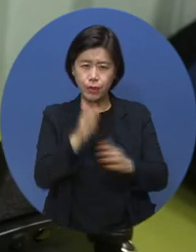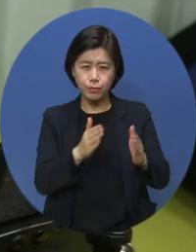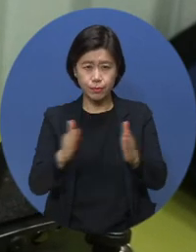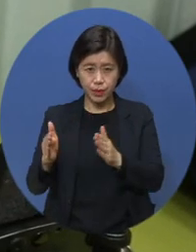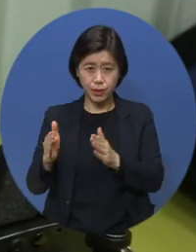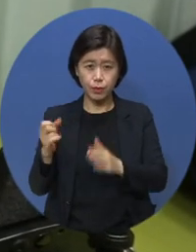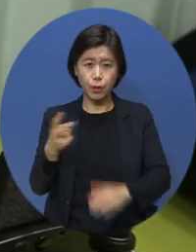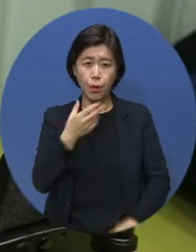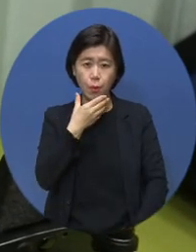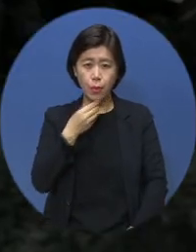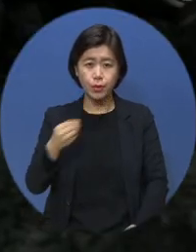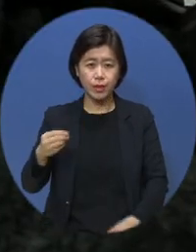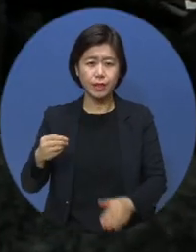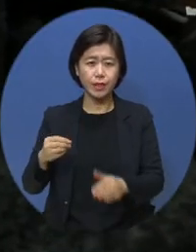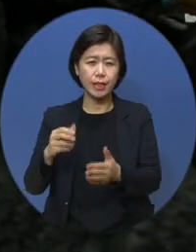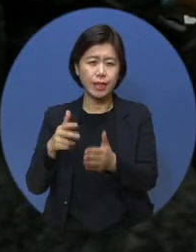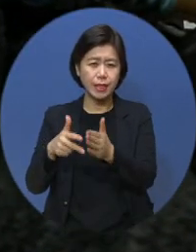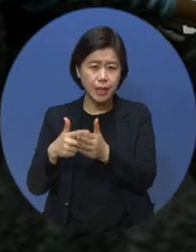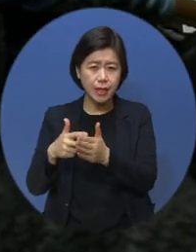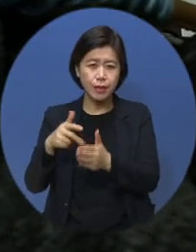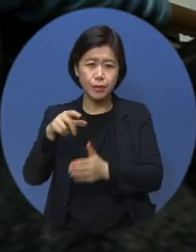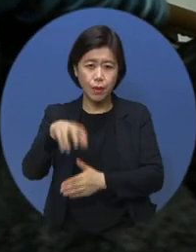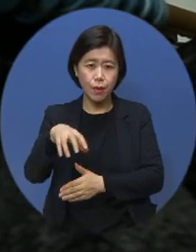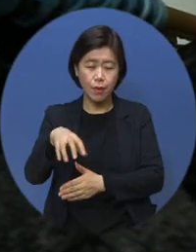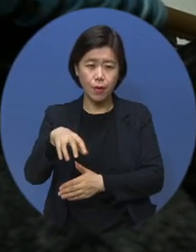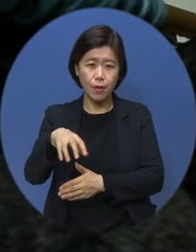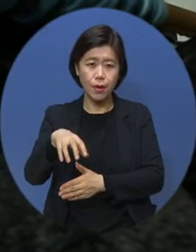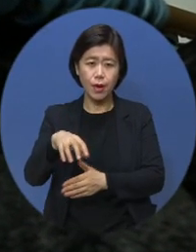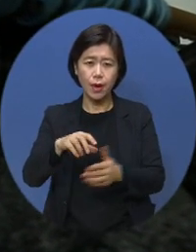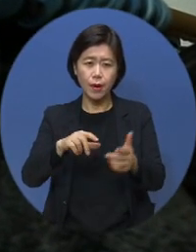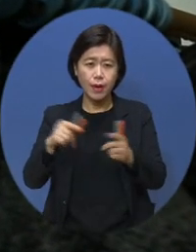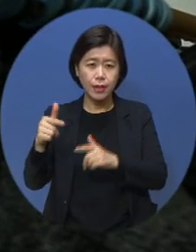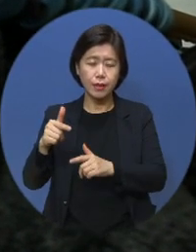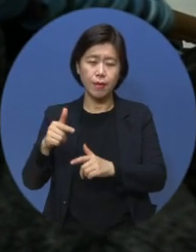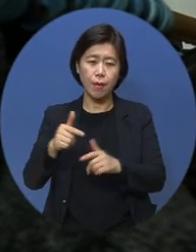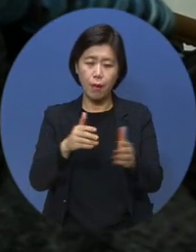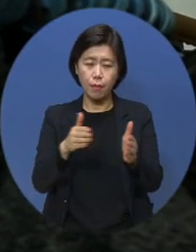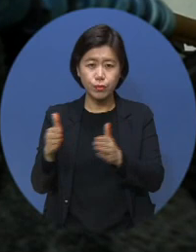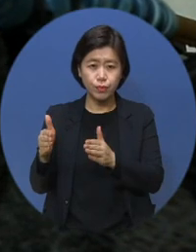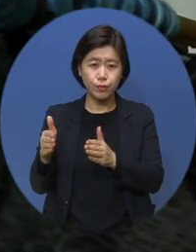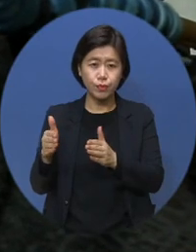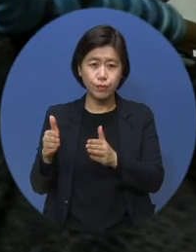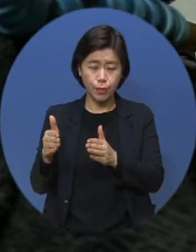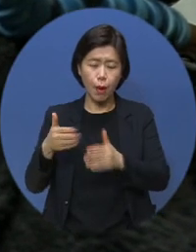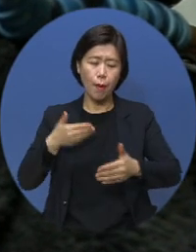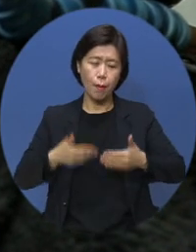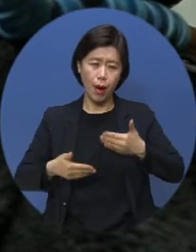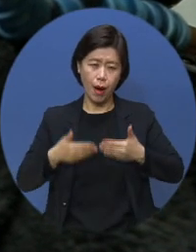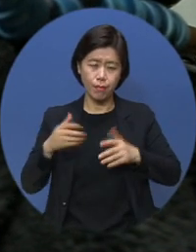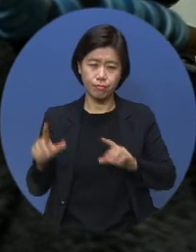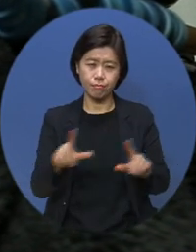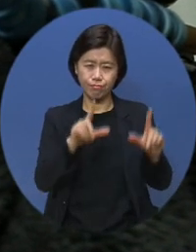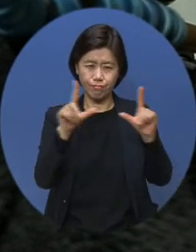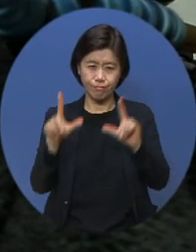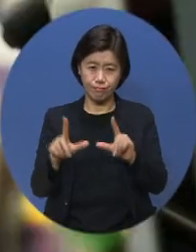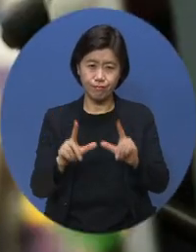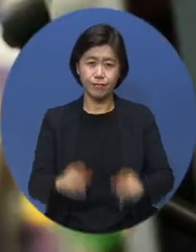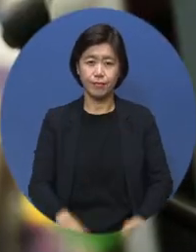인터넷 방송 촬영을 하는데 누구보다 분주한 하루하루를 보내고 있습니다 히 로 만드는데